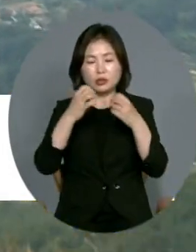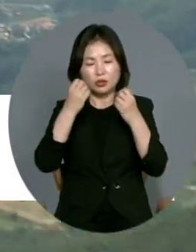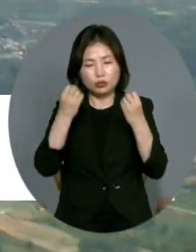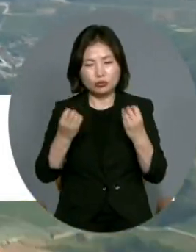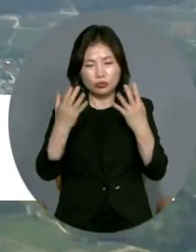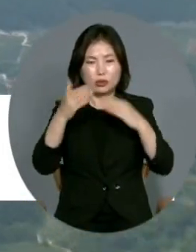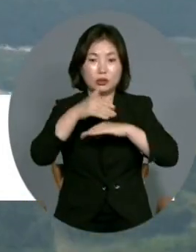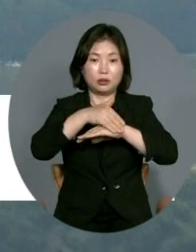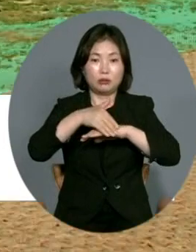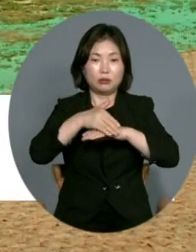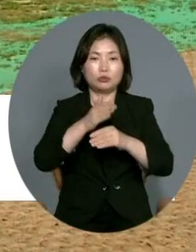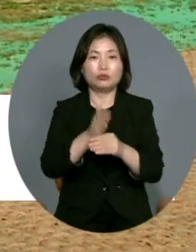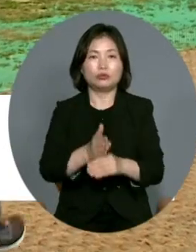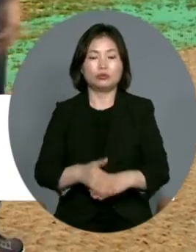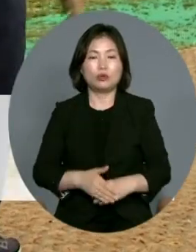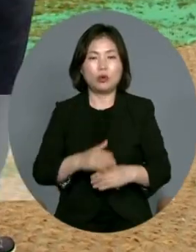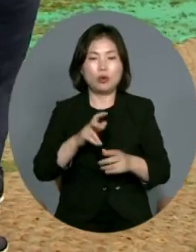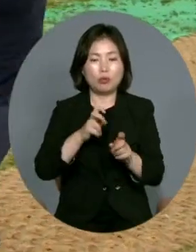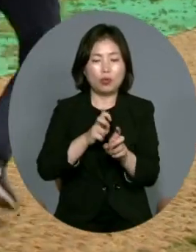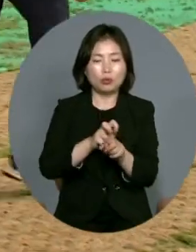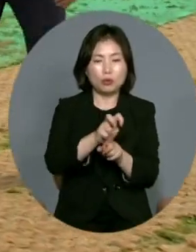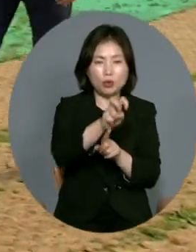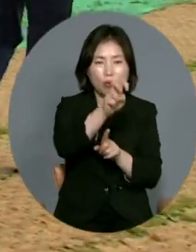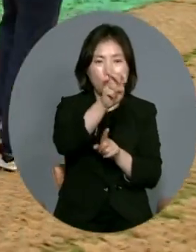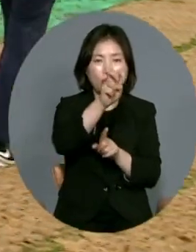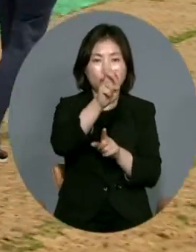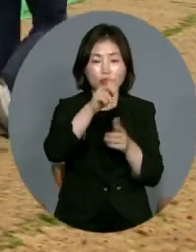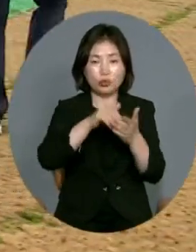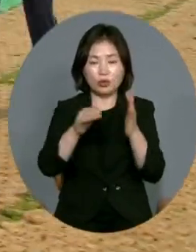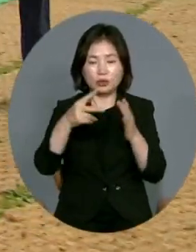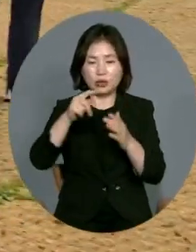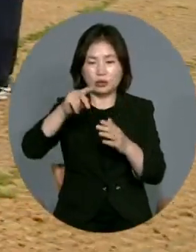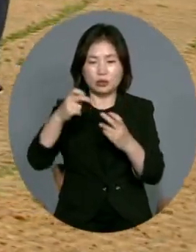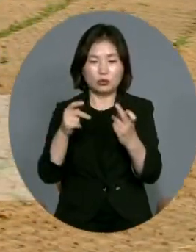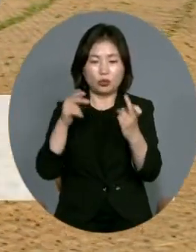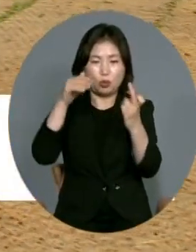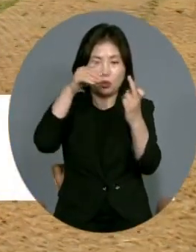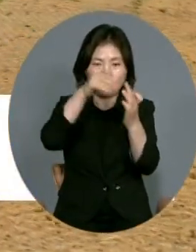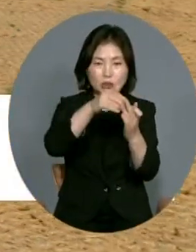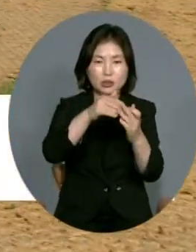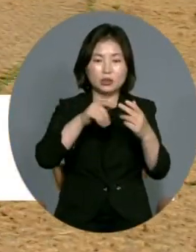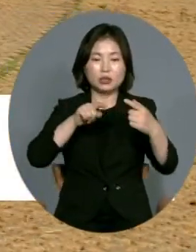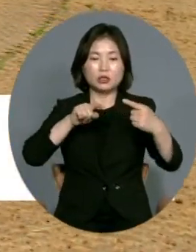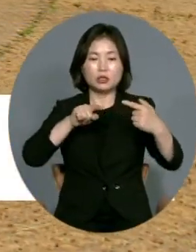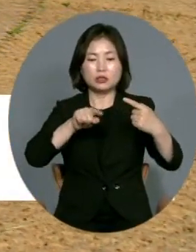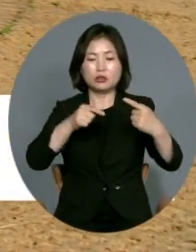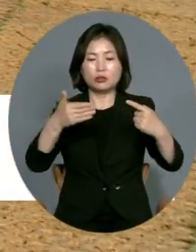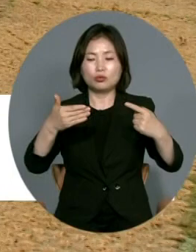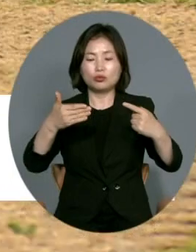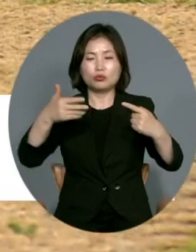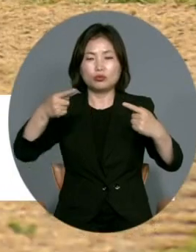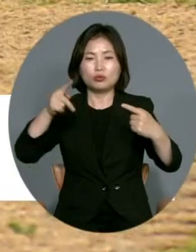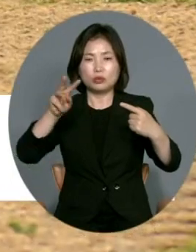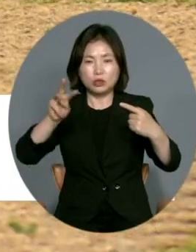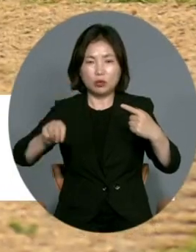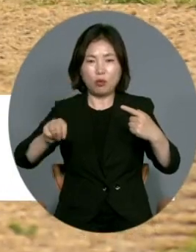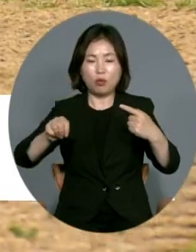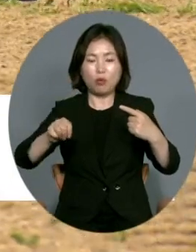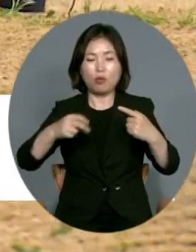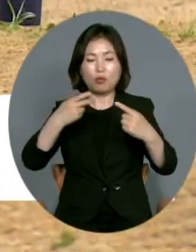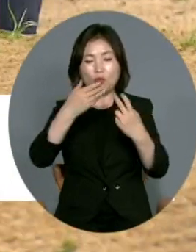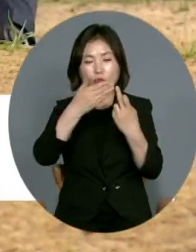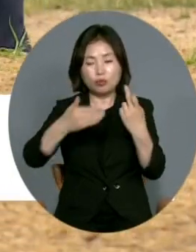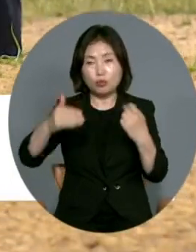마련했습니다 문호 레일을 타고 올라간 뒤 단 산 정상까지 1.9km 하늘길을 백두대간